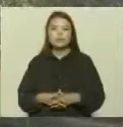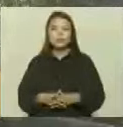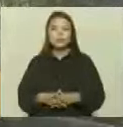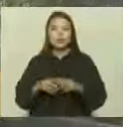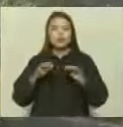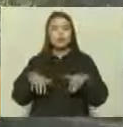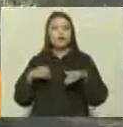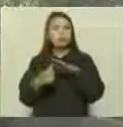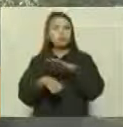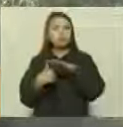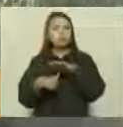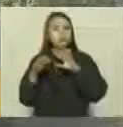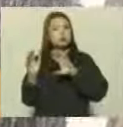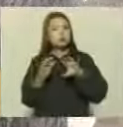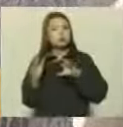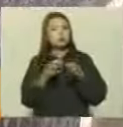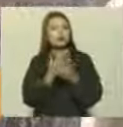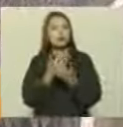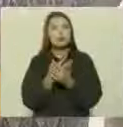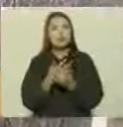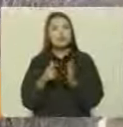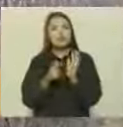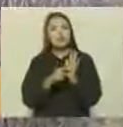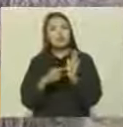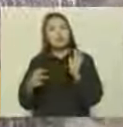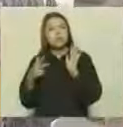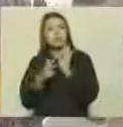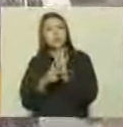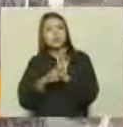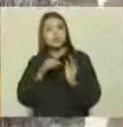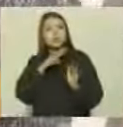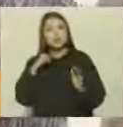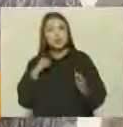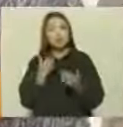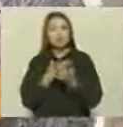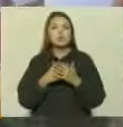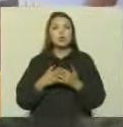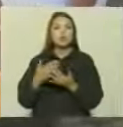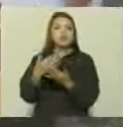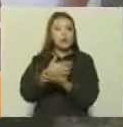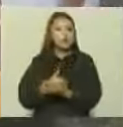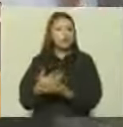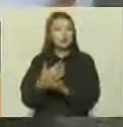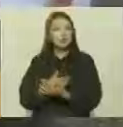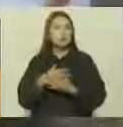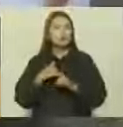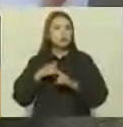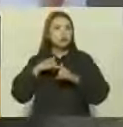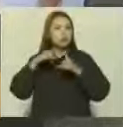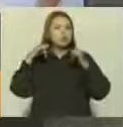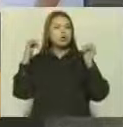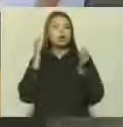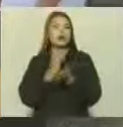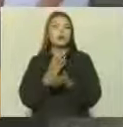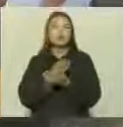Қаңғыбас иттерге қамқорлық көрсетіп жүргендер әуелі 7-8 үй жануарына келіп баға бастапты. Уақыт өте келе төрт аяқтылардың саны көбейген, қазір бұл